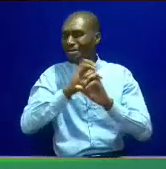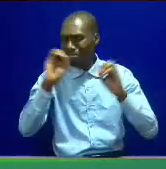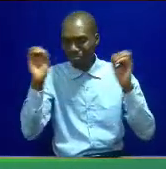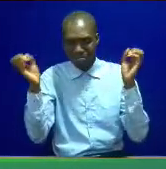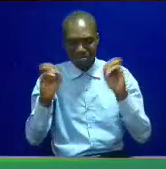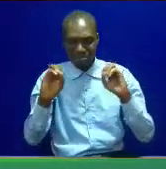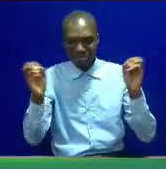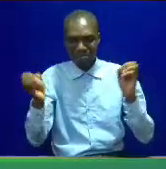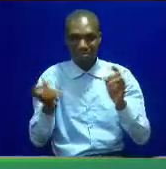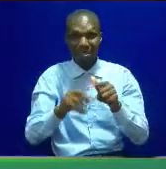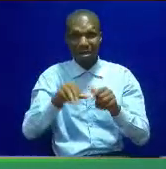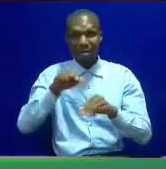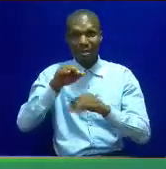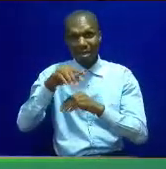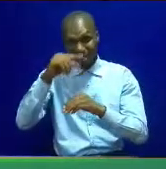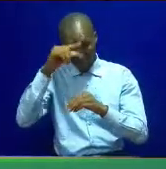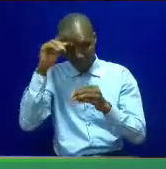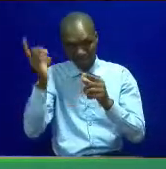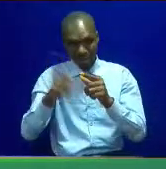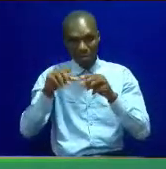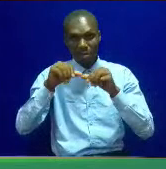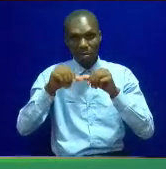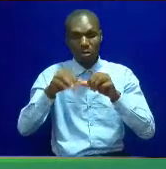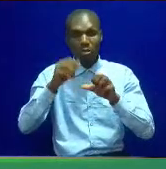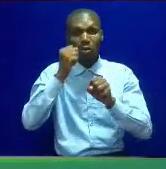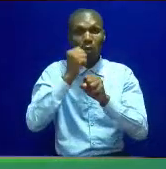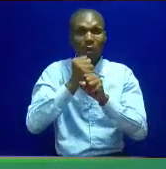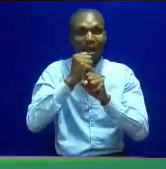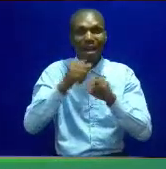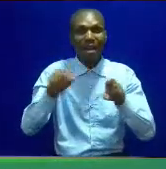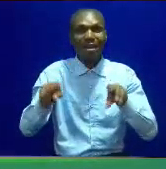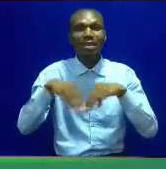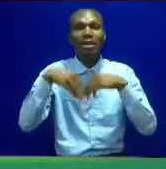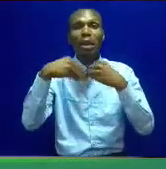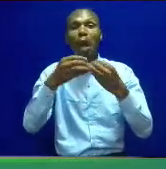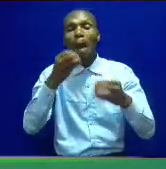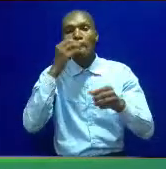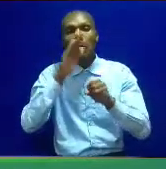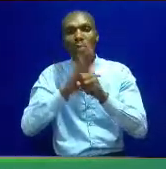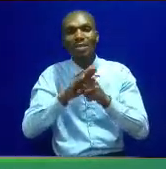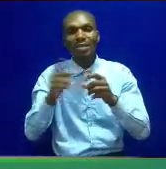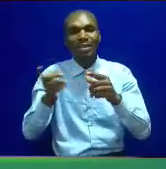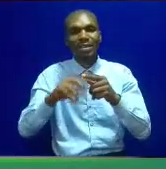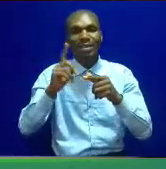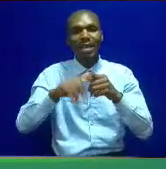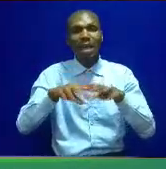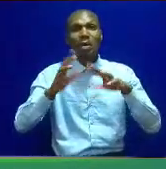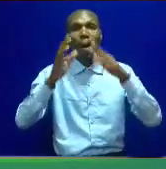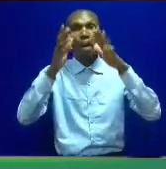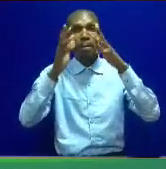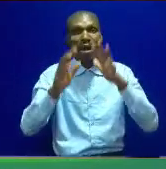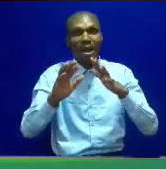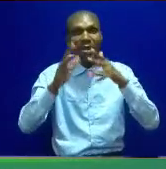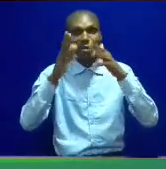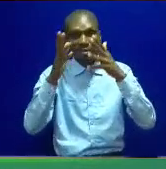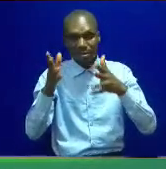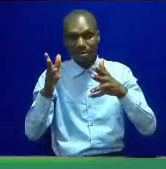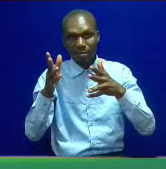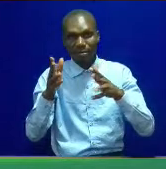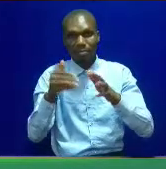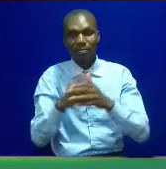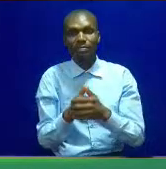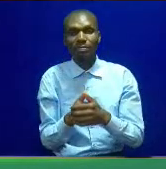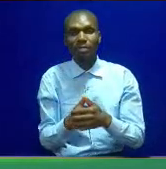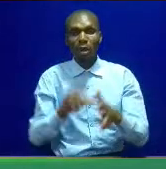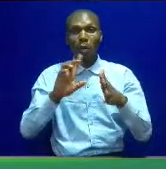save government and they work towards the promises agar aba ganya banya lego ko jengera am ya ko ne di baru